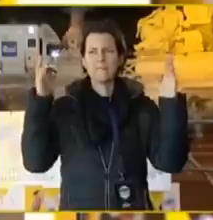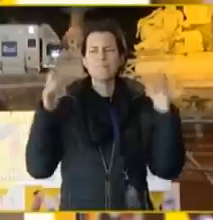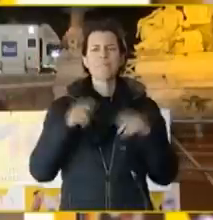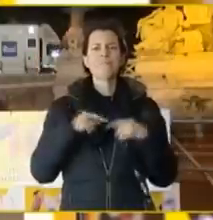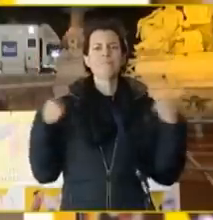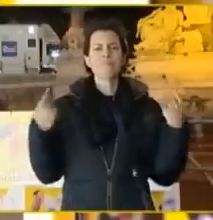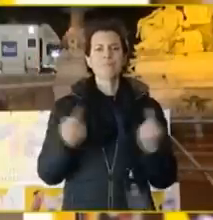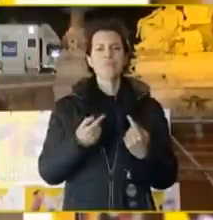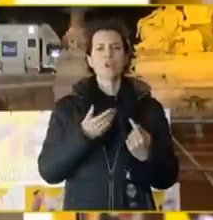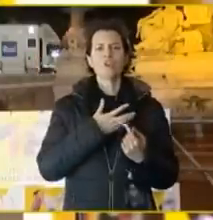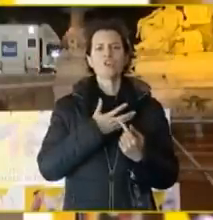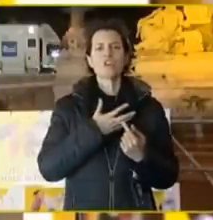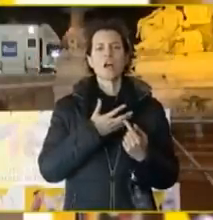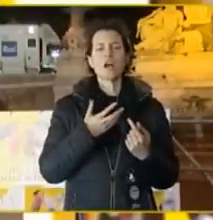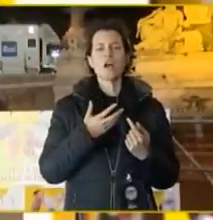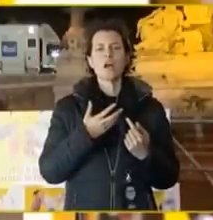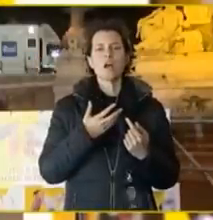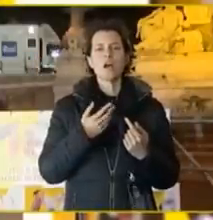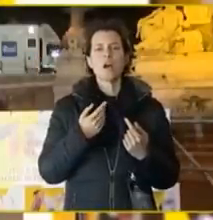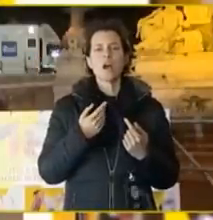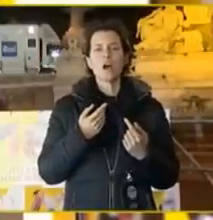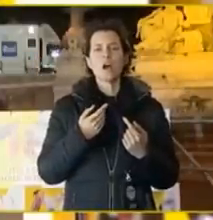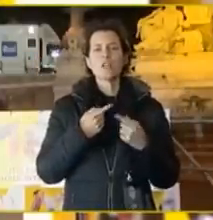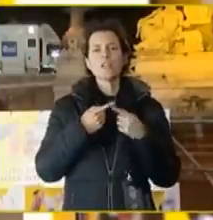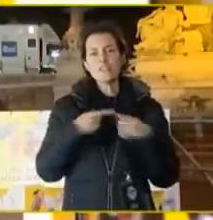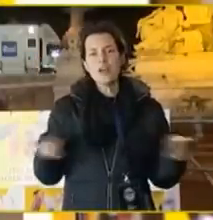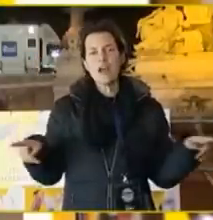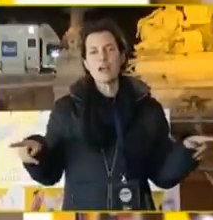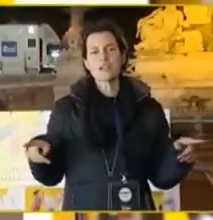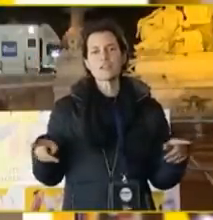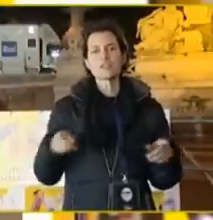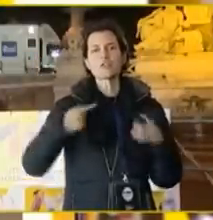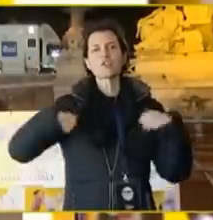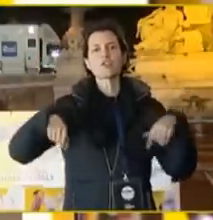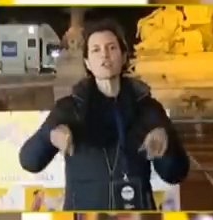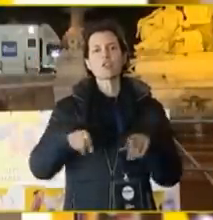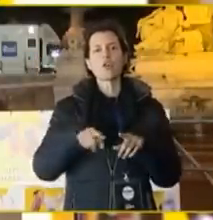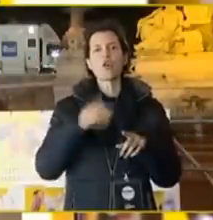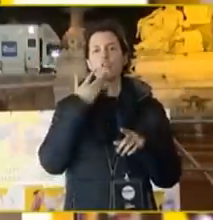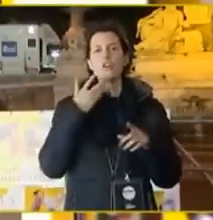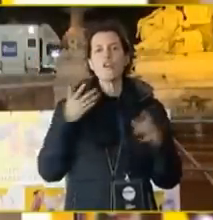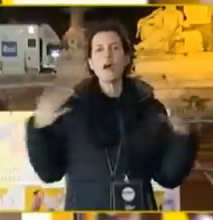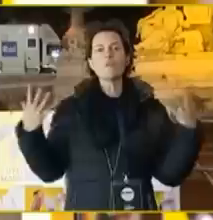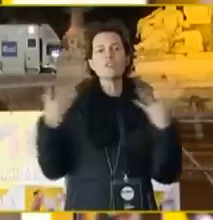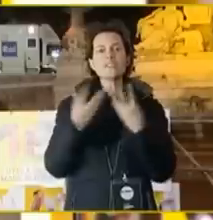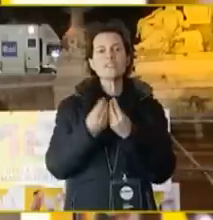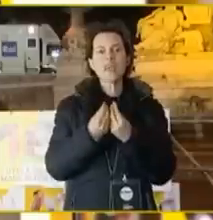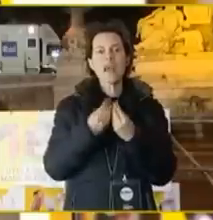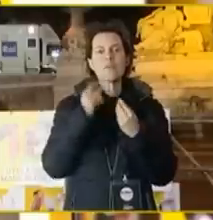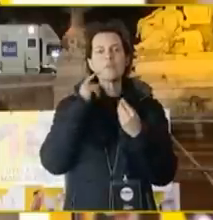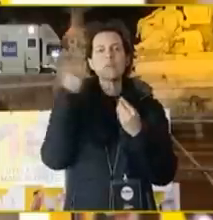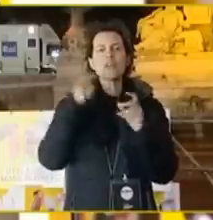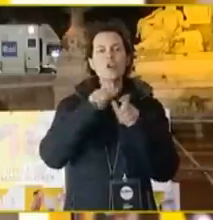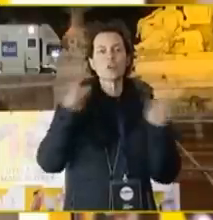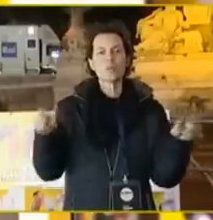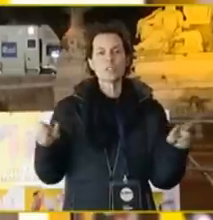Noi abbiamo scelto di fare un'altra cosa, di mettere insieme i migliori, ma i migliori non sono i